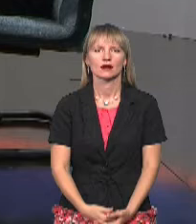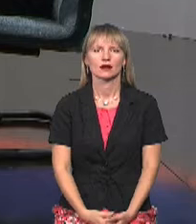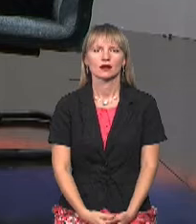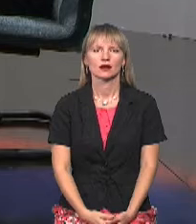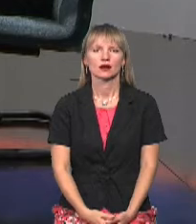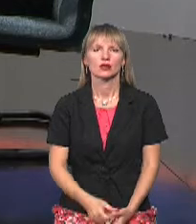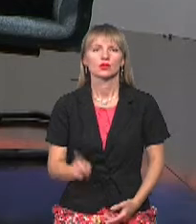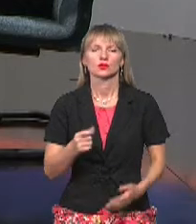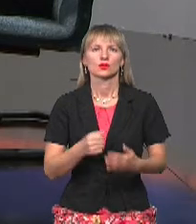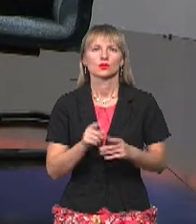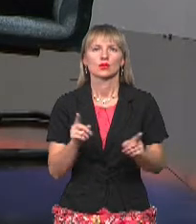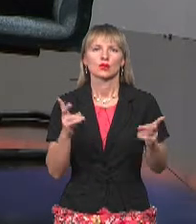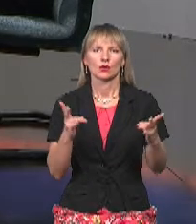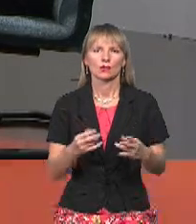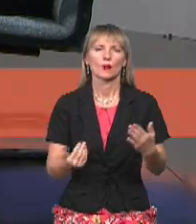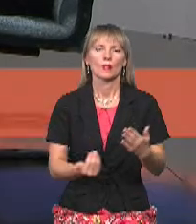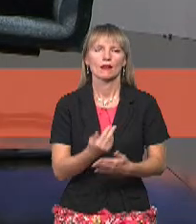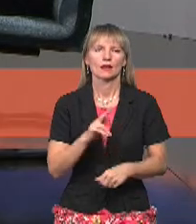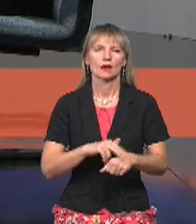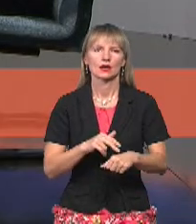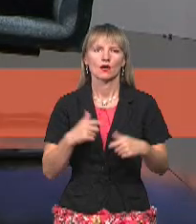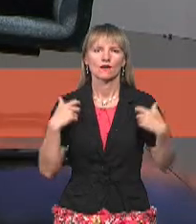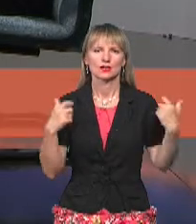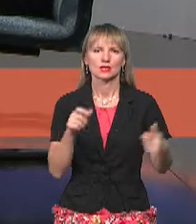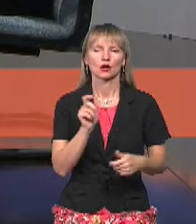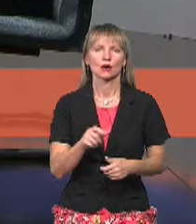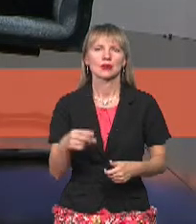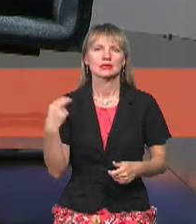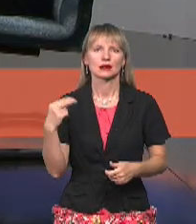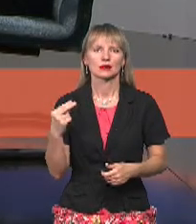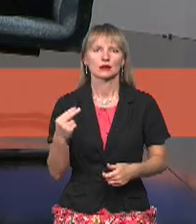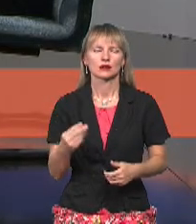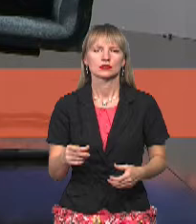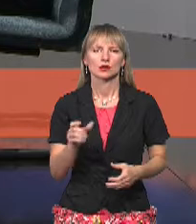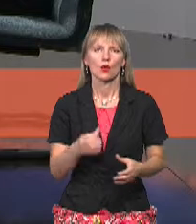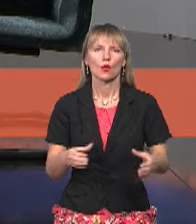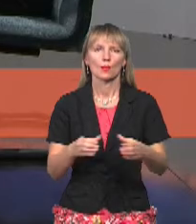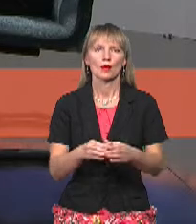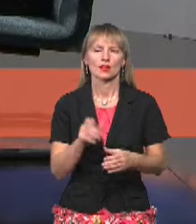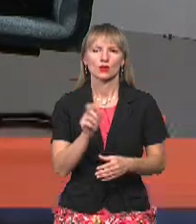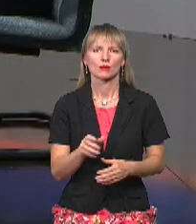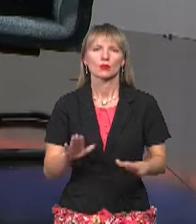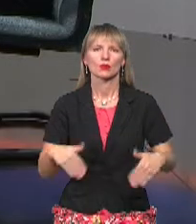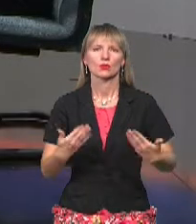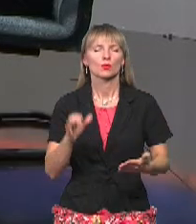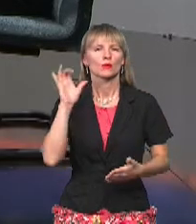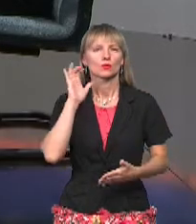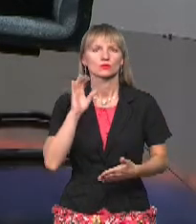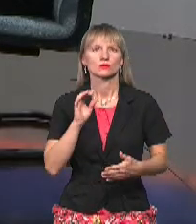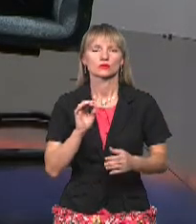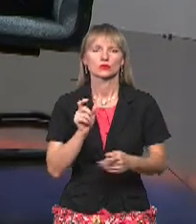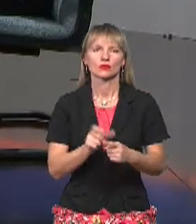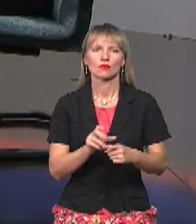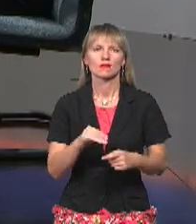гривень. Щодо того, чи необхідні нові поліцейські офіцери громади Запорізьким об'єднаним територіальним громадам, пропоную послухати коментарі